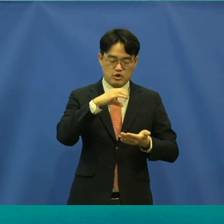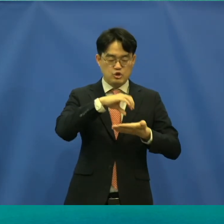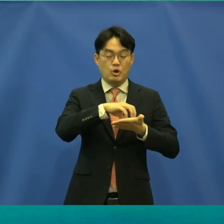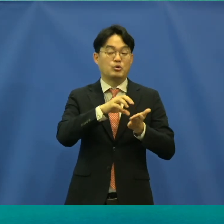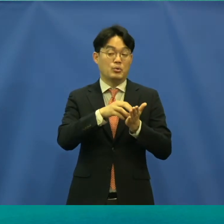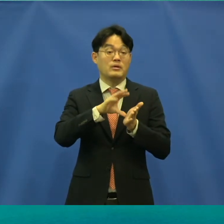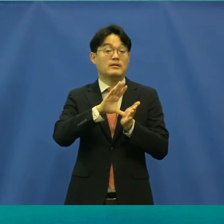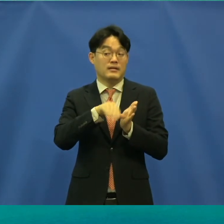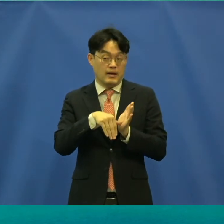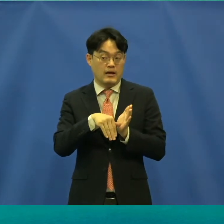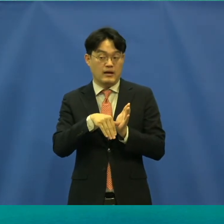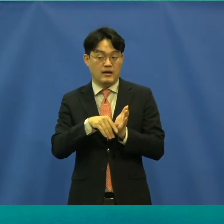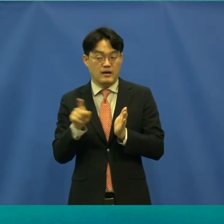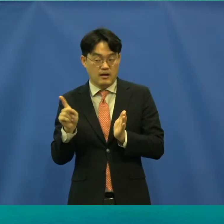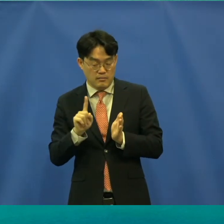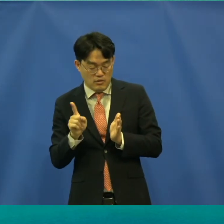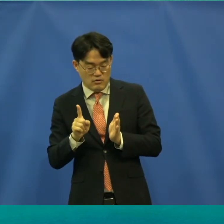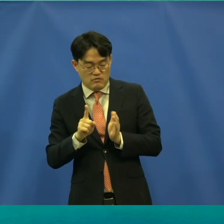것으로 보여집니다.